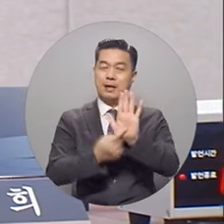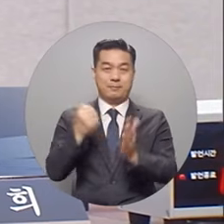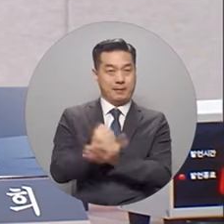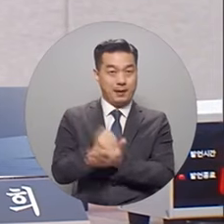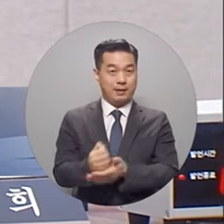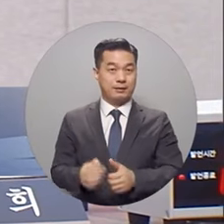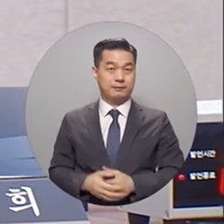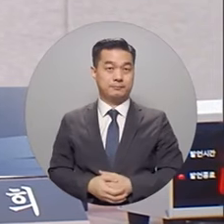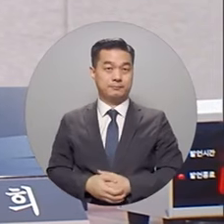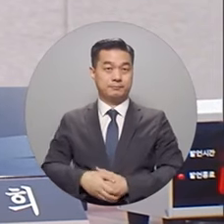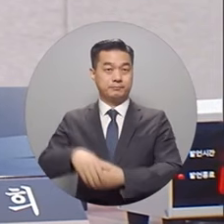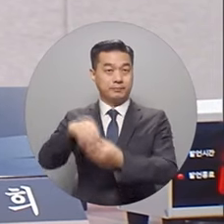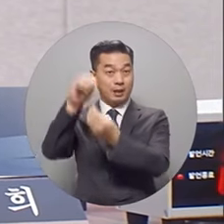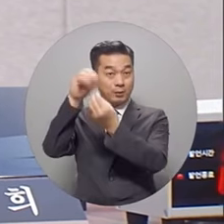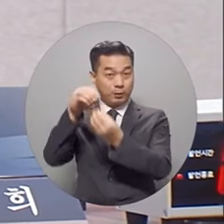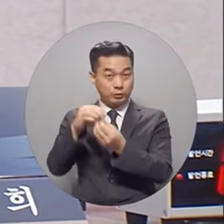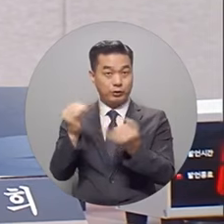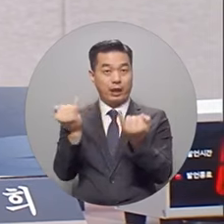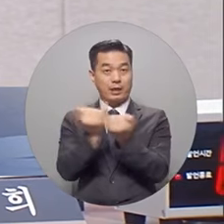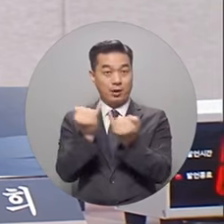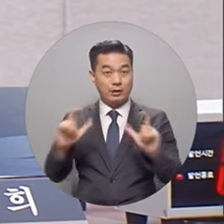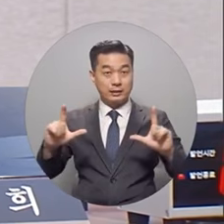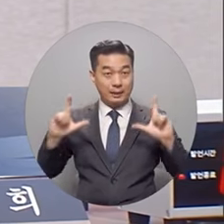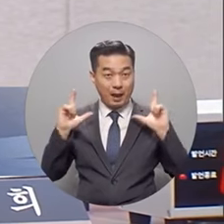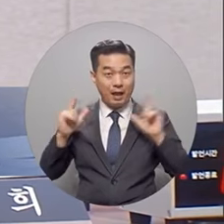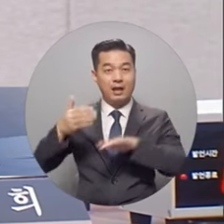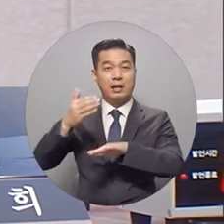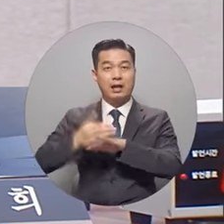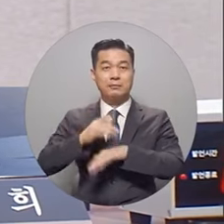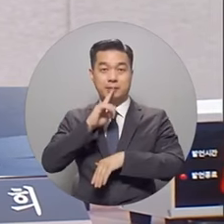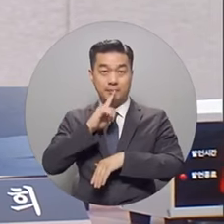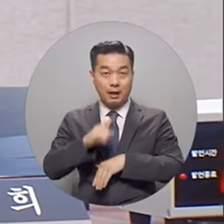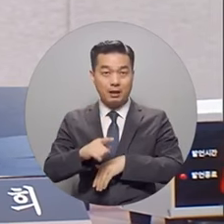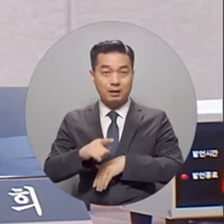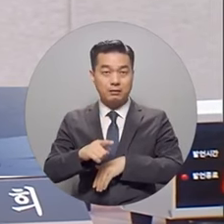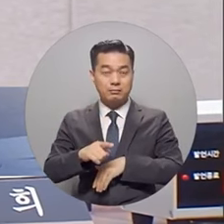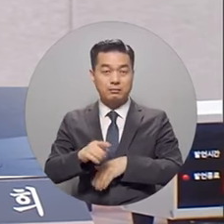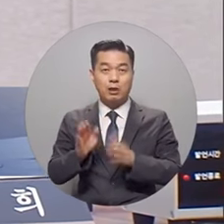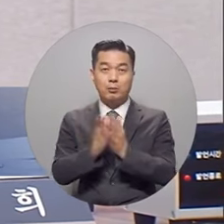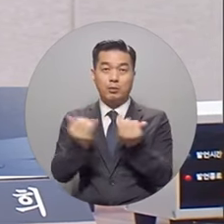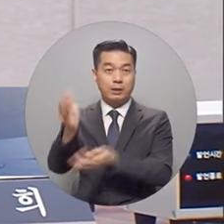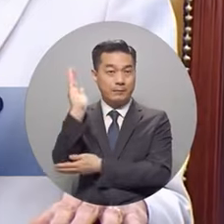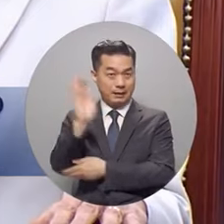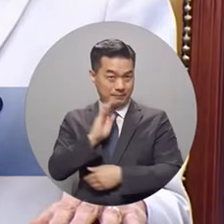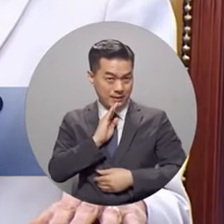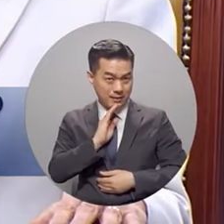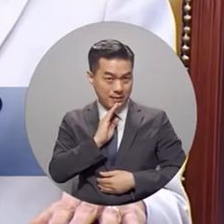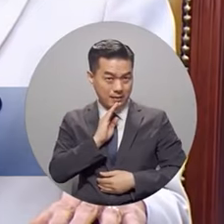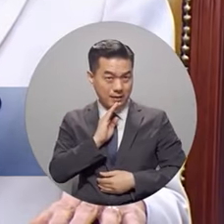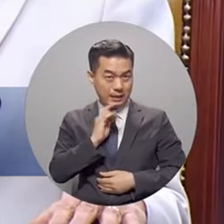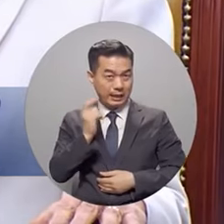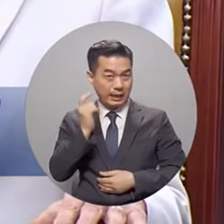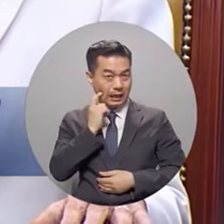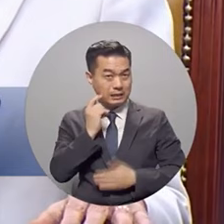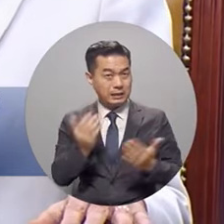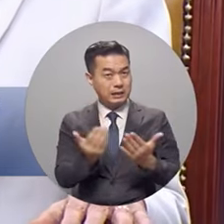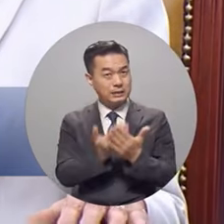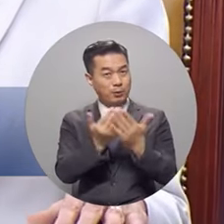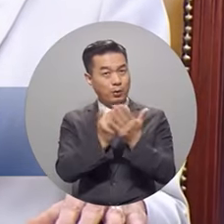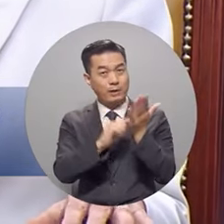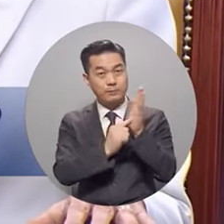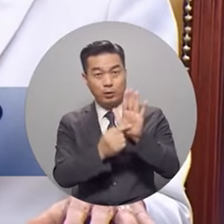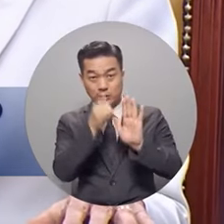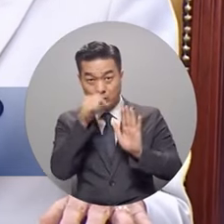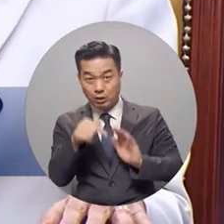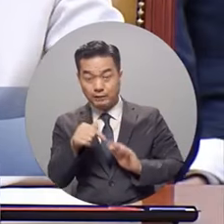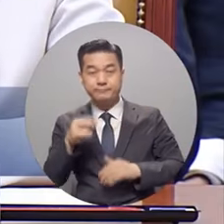보수의 여전사 참 감사한 말씀입니다. 이거 본인 발언 맞나요? 맞습니다. 예, 그 가짜 진보라는 표현도 하셨나요?